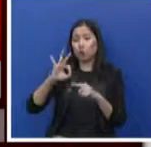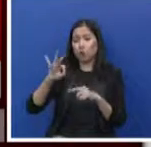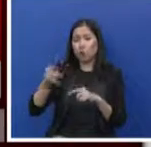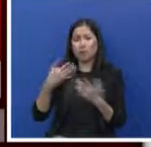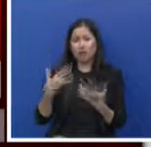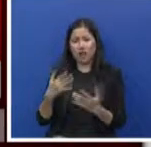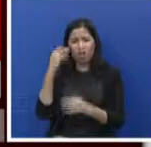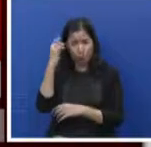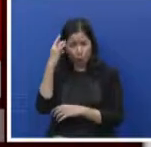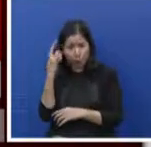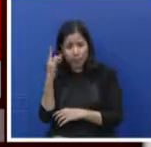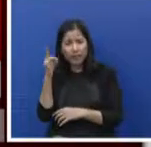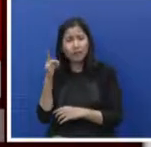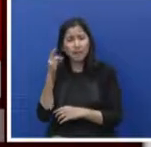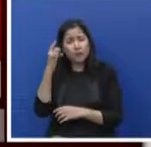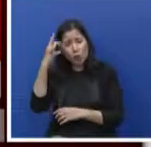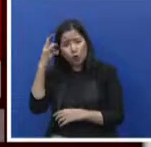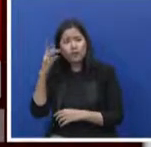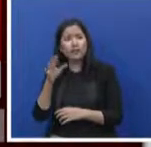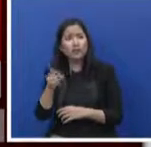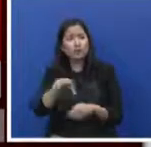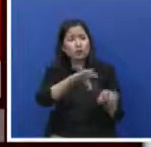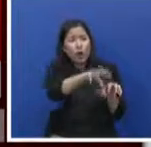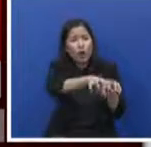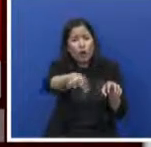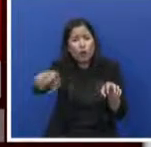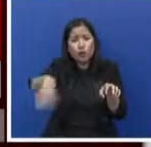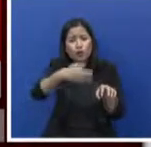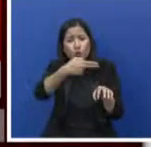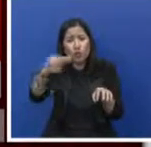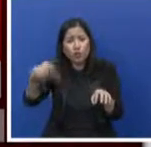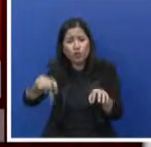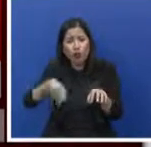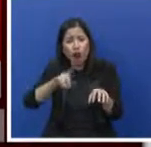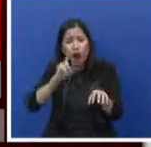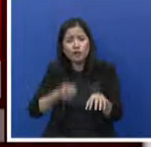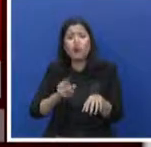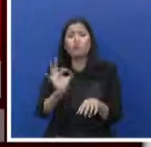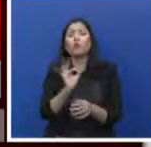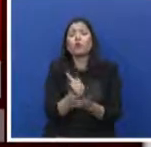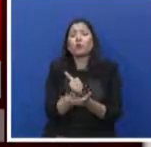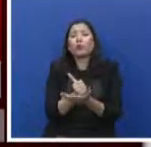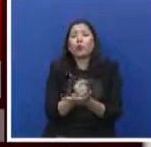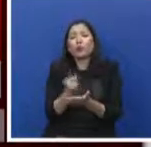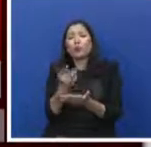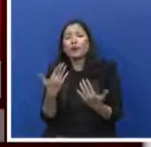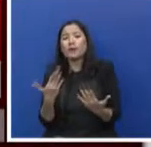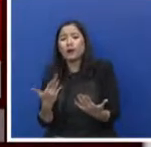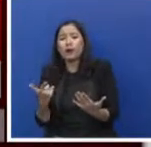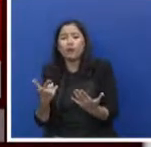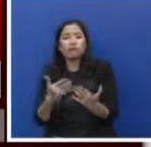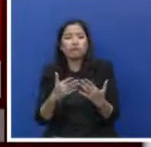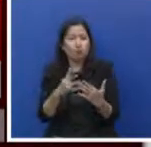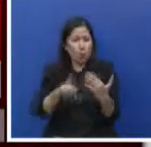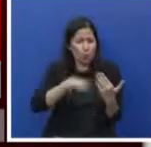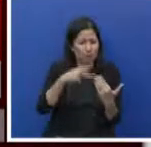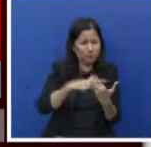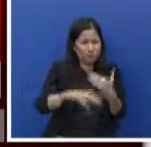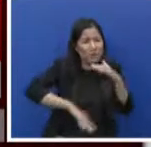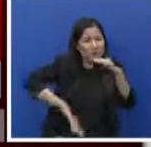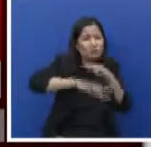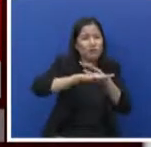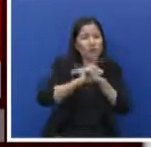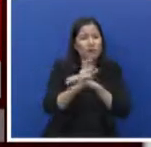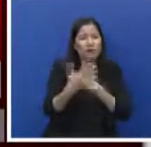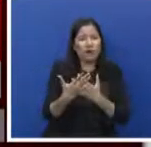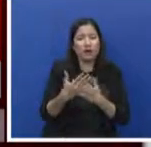kan juga Gojek belum tentu ada di seluruh daerah seperti itu ya, bagaimana untuk memaksimalkan pelaksanaan program ini?